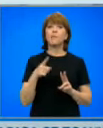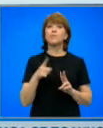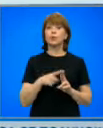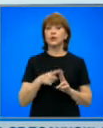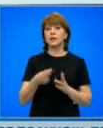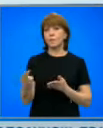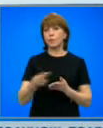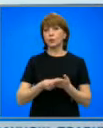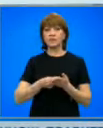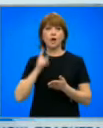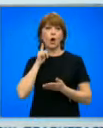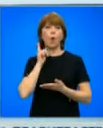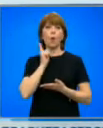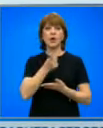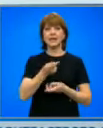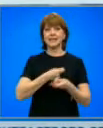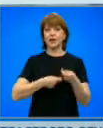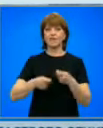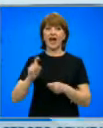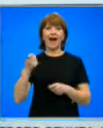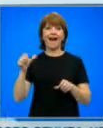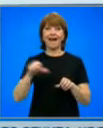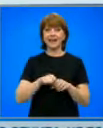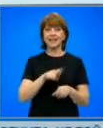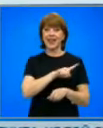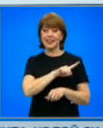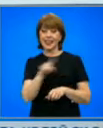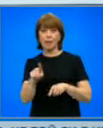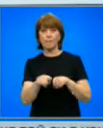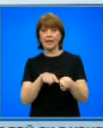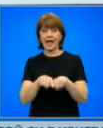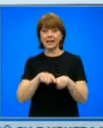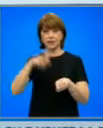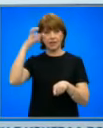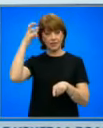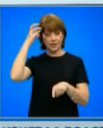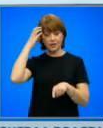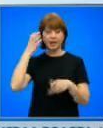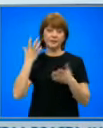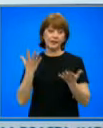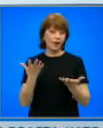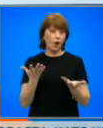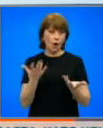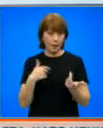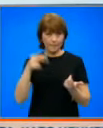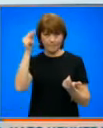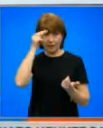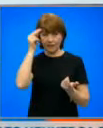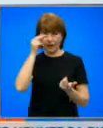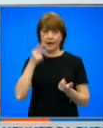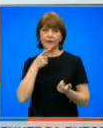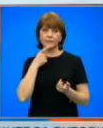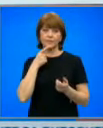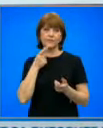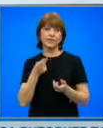подписа указ за търговията с газ с неприятелски държави, сред които е и България. При отказ да се плаща в рубли, доставките на